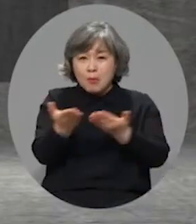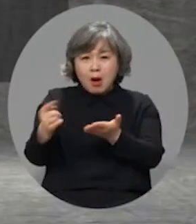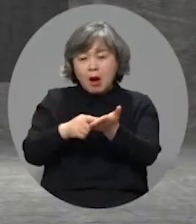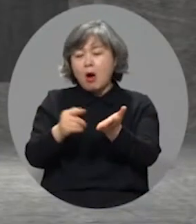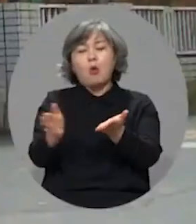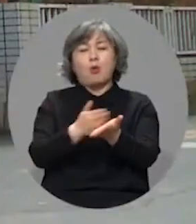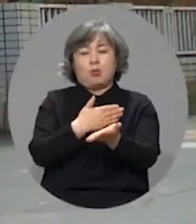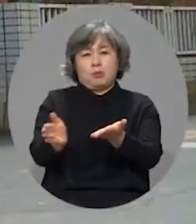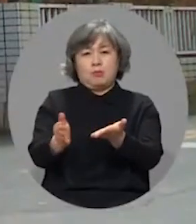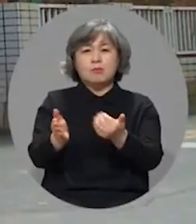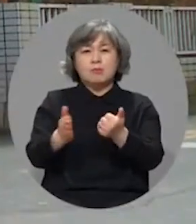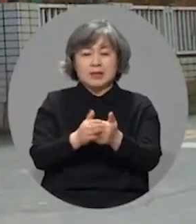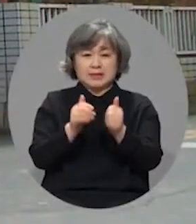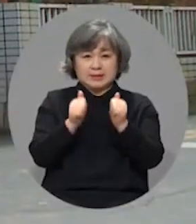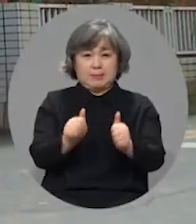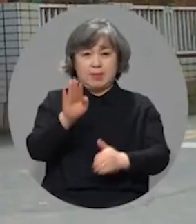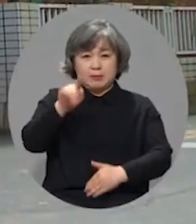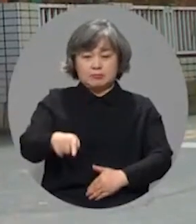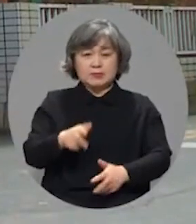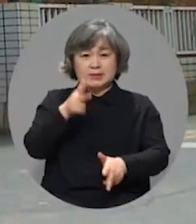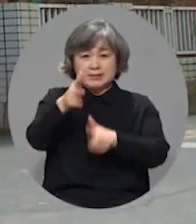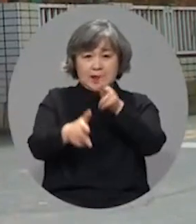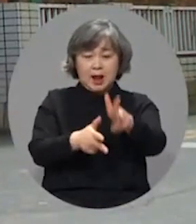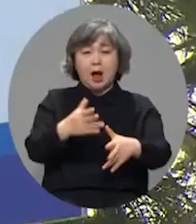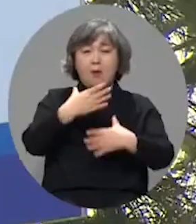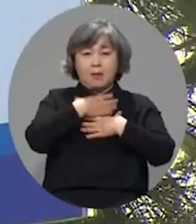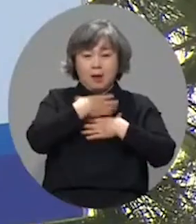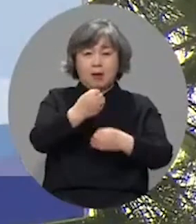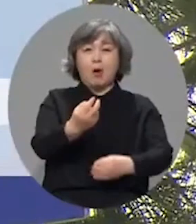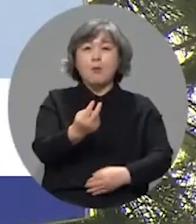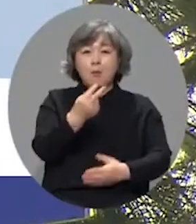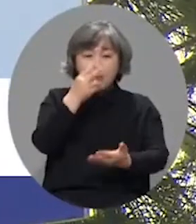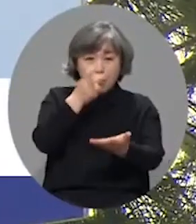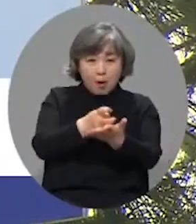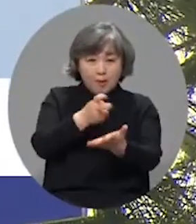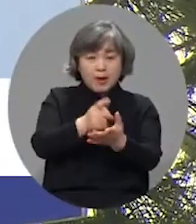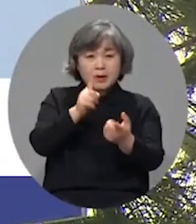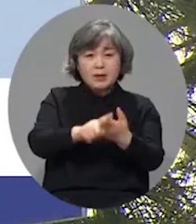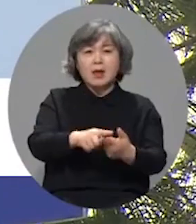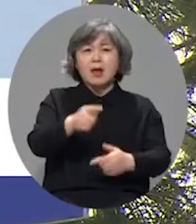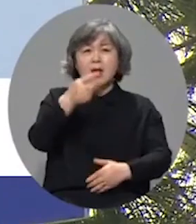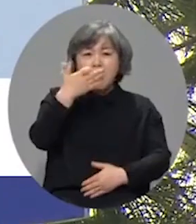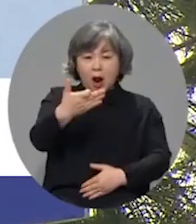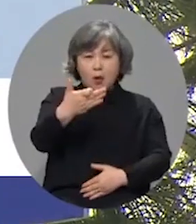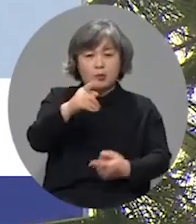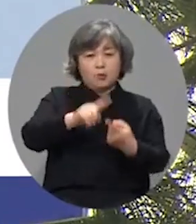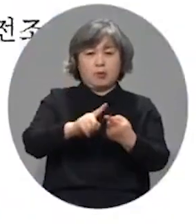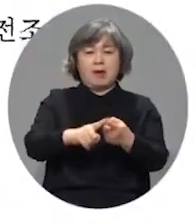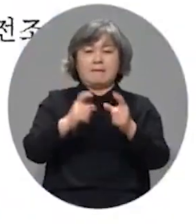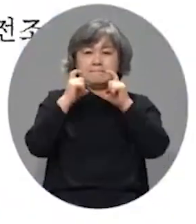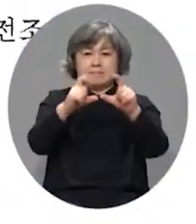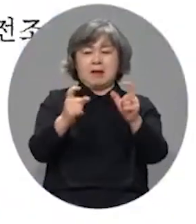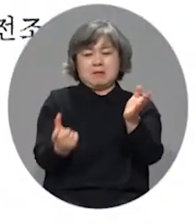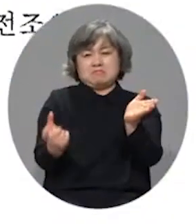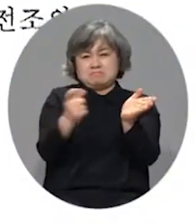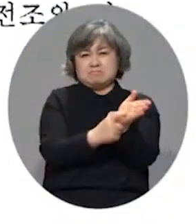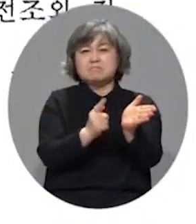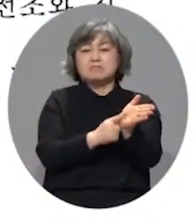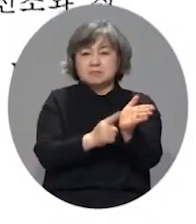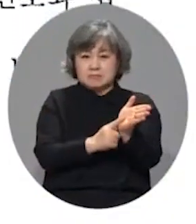없었습니다. 재판부는 산업안전보건법에 위반된 19건의 지적사항을 판결문에